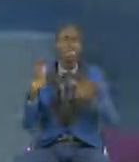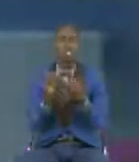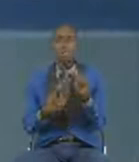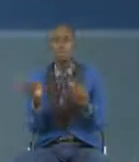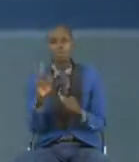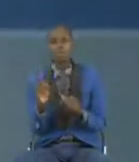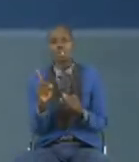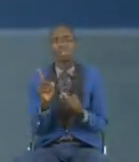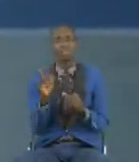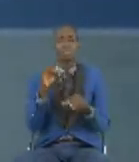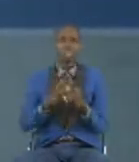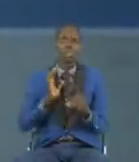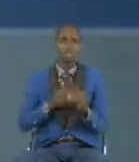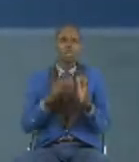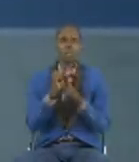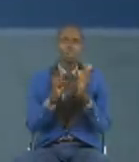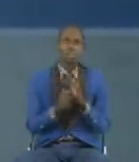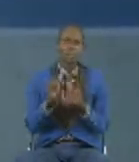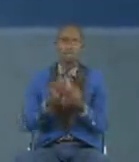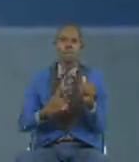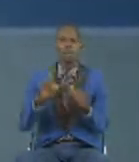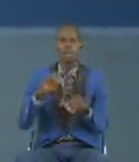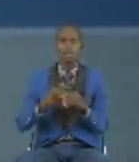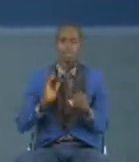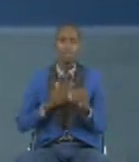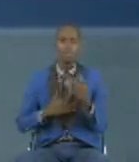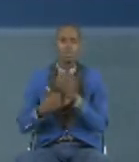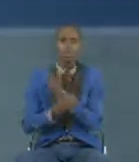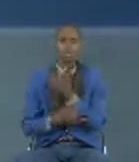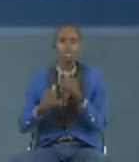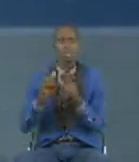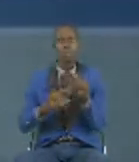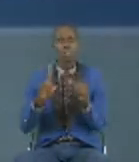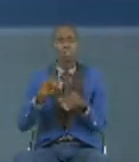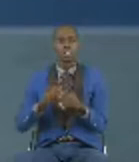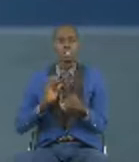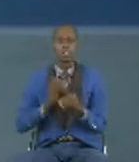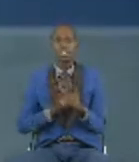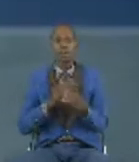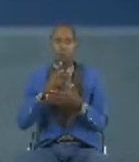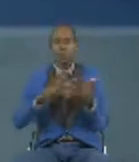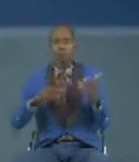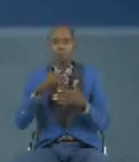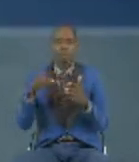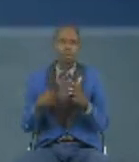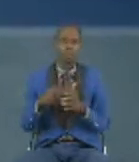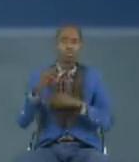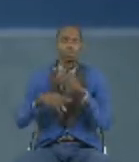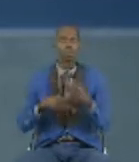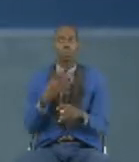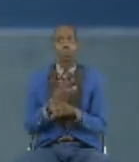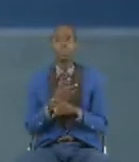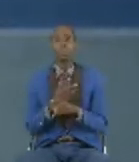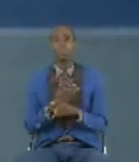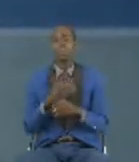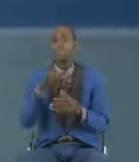ils sont partout dans notre état, comme vous êtes partout dans nos pays, comme vous êtes partout dans nos continents, comme vous êtes partout dans le monde,